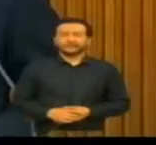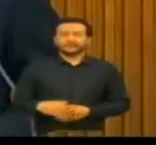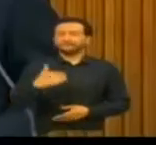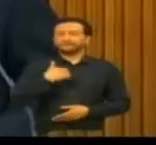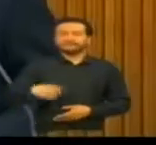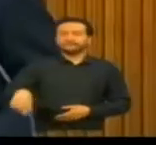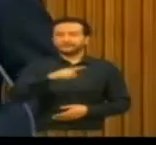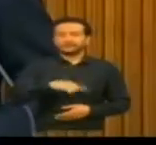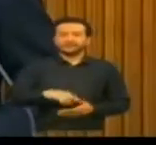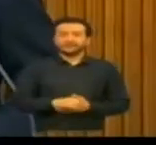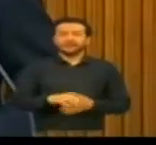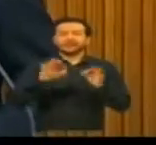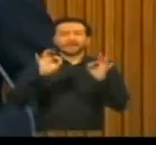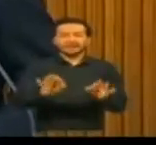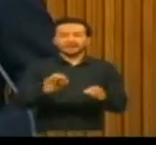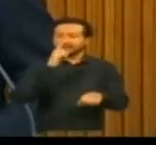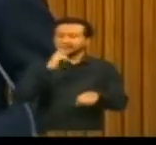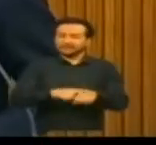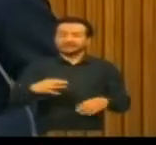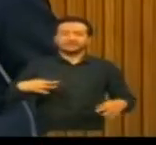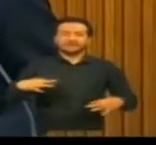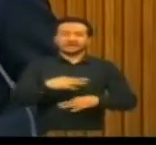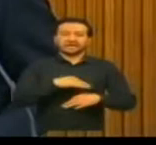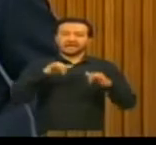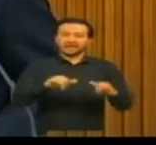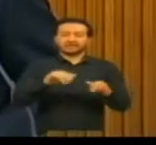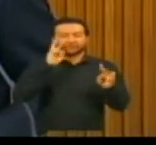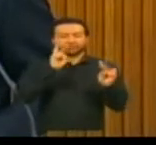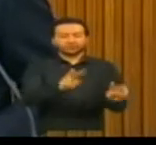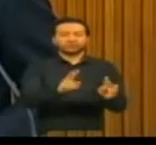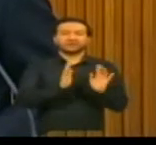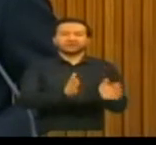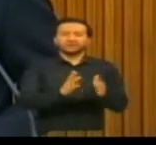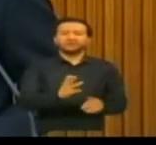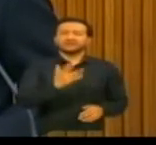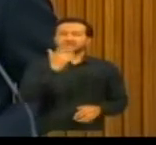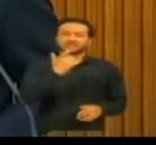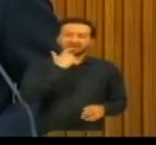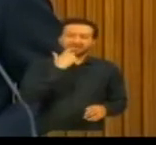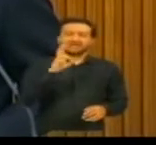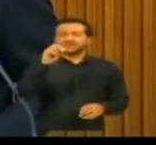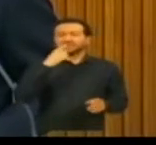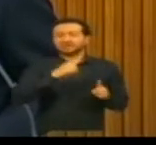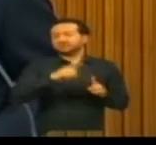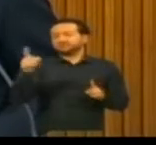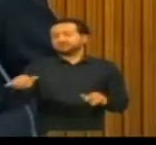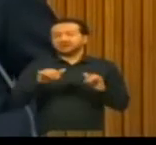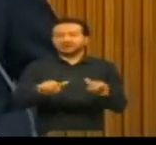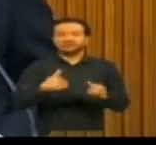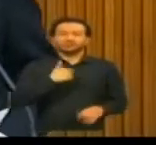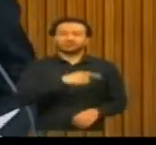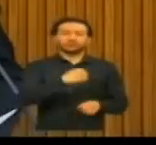Biz her inanca saygıyı aynen göstereceğiz. 7'den 70'e. Bu